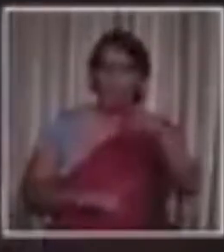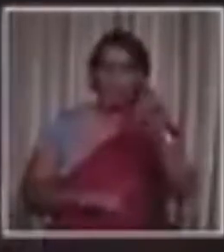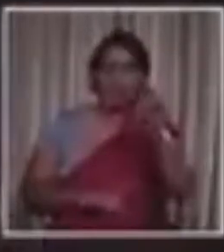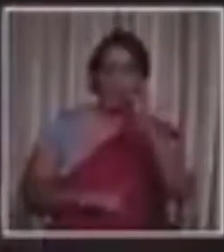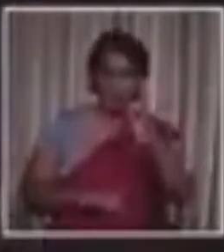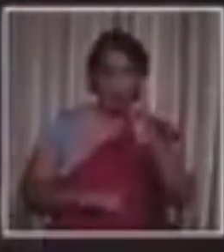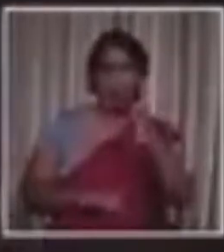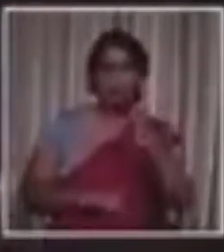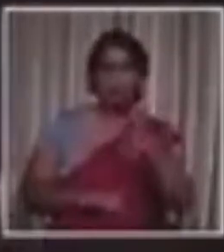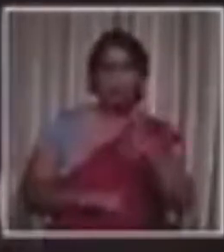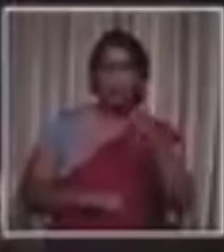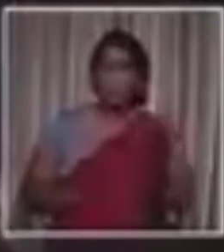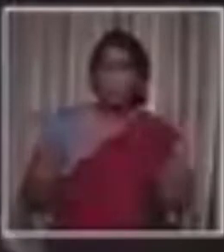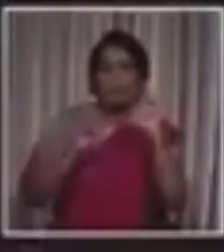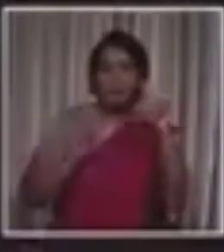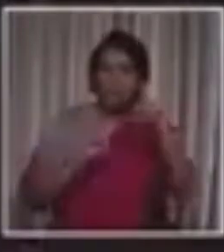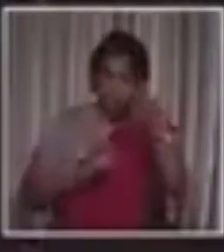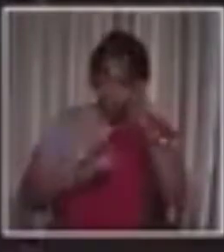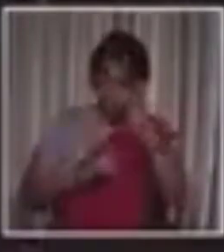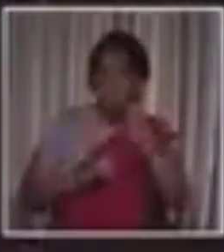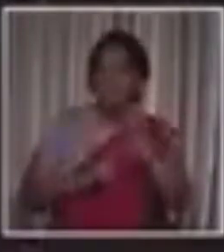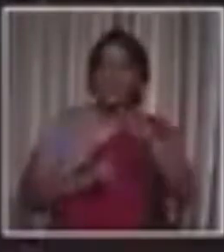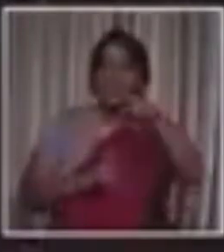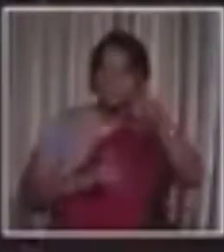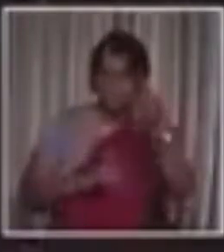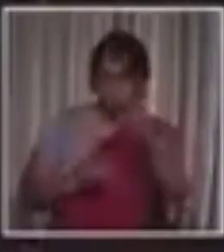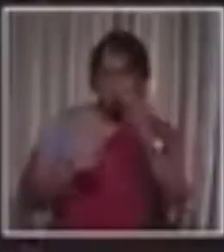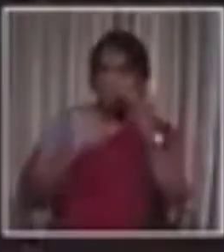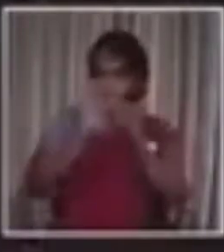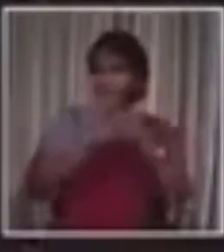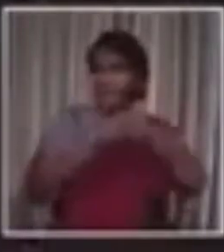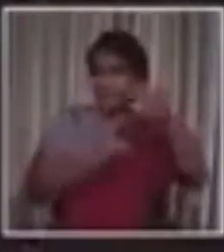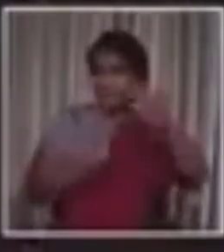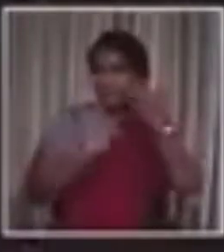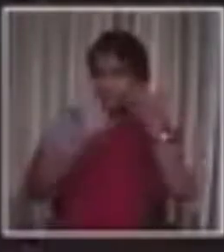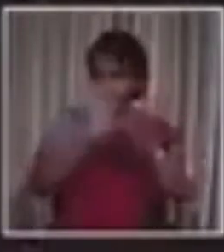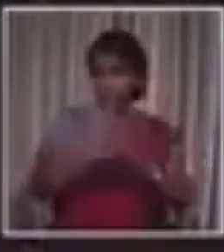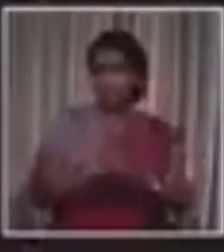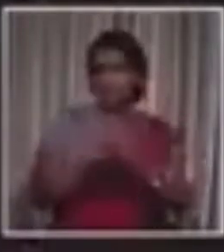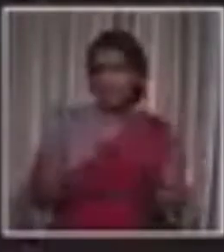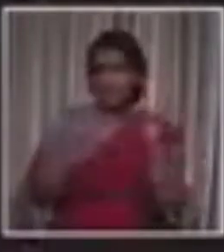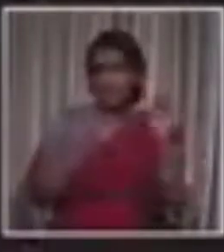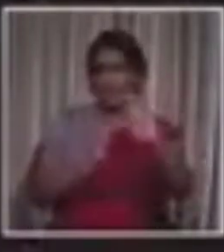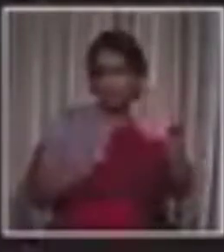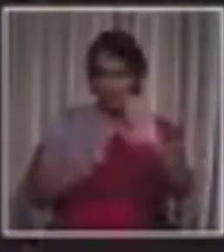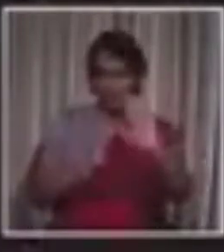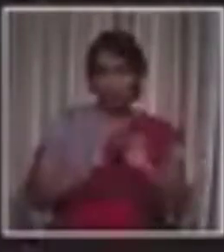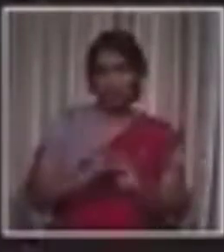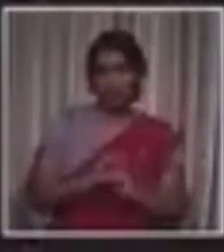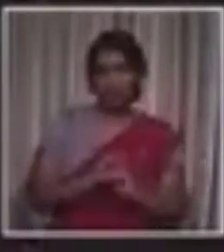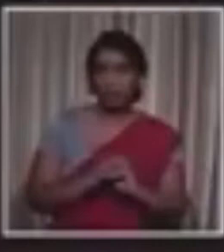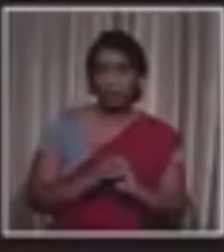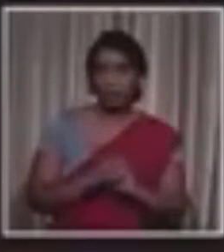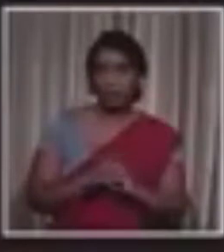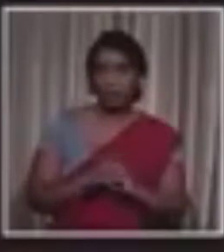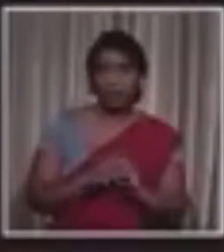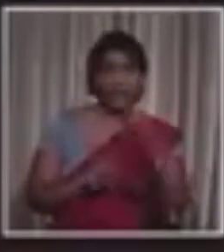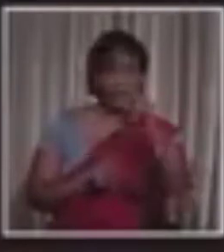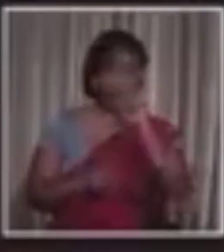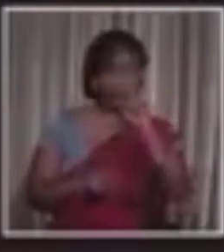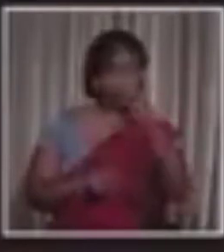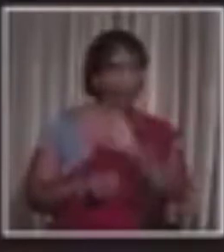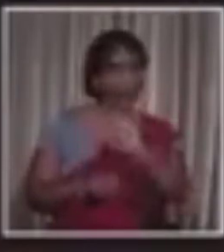113 කොහොමදක් තියෙනවා බය වෙන්න එපා 113 පෙන්වන්න ඉස්සරහට ඒක ගැන බය වෙන්න එපා ඔබතුමා කියන්නේ